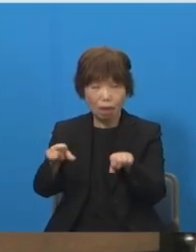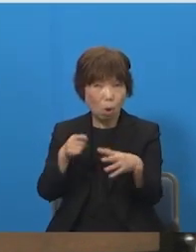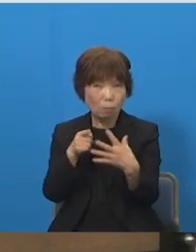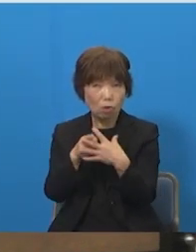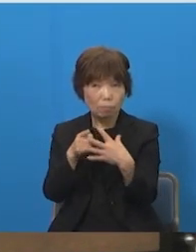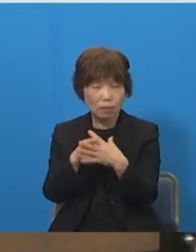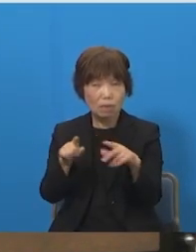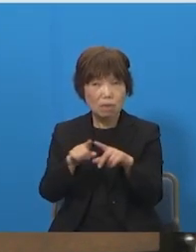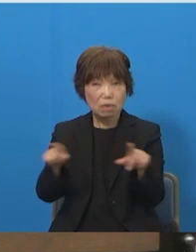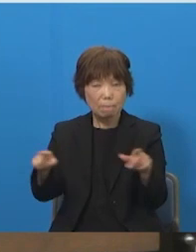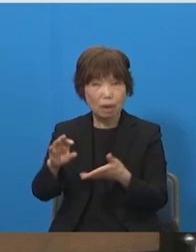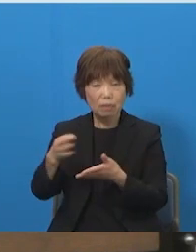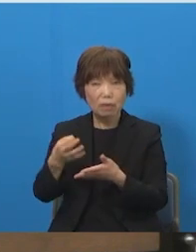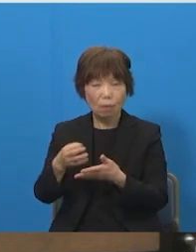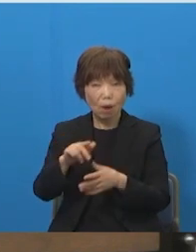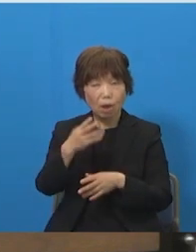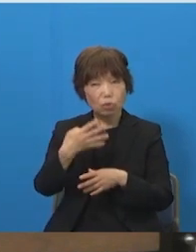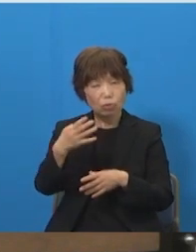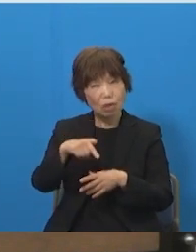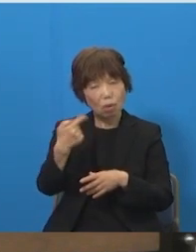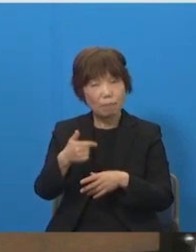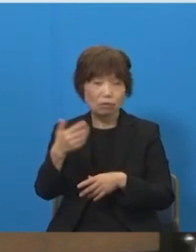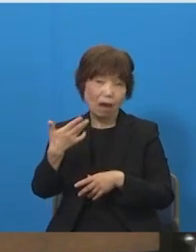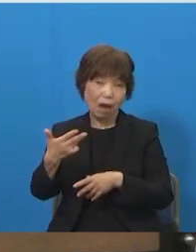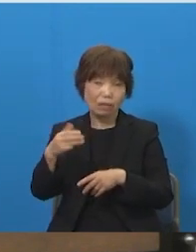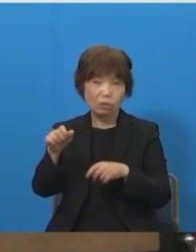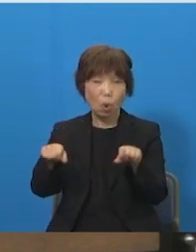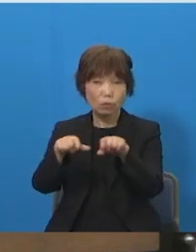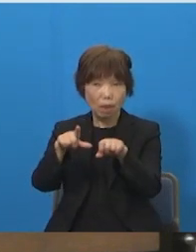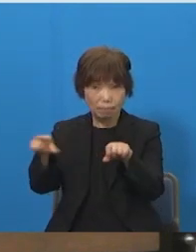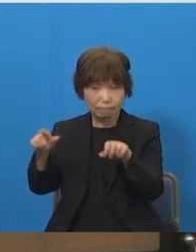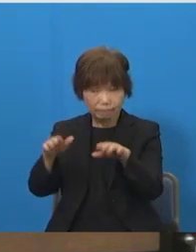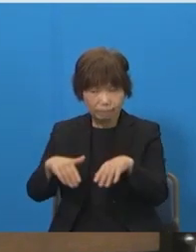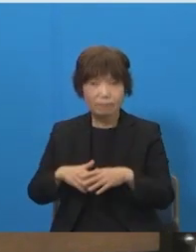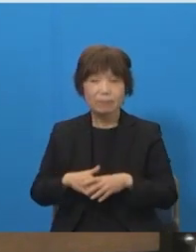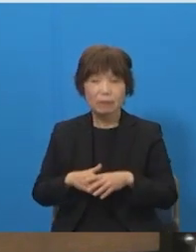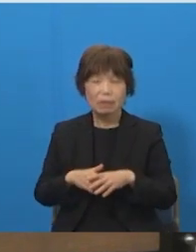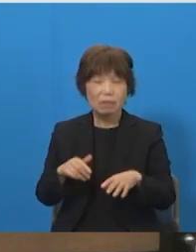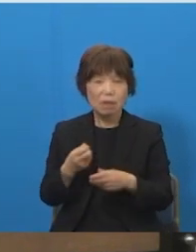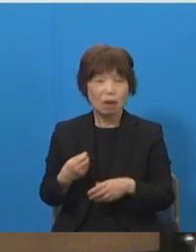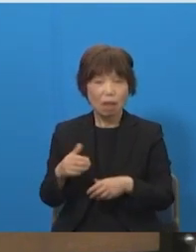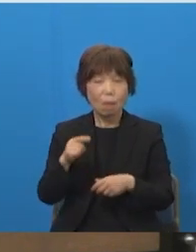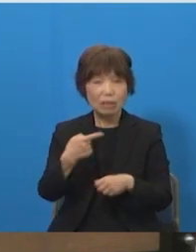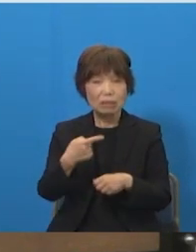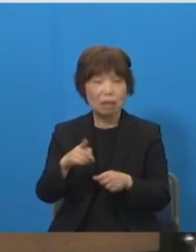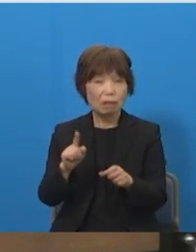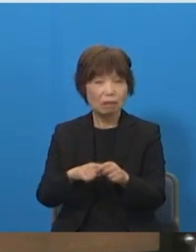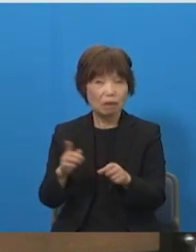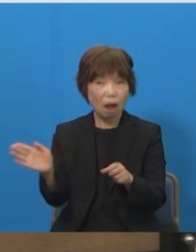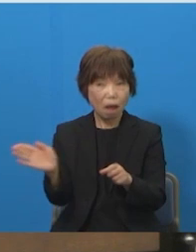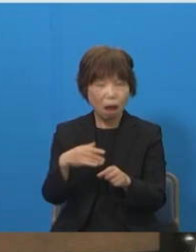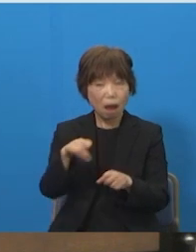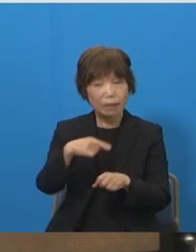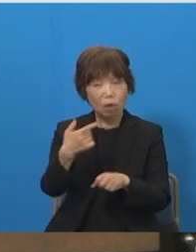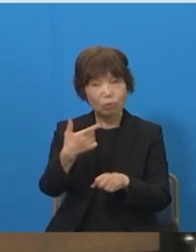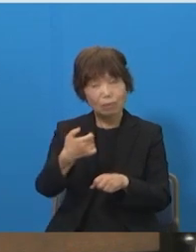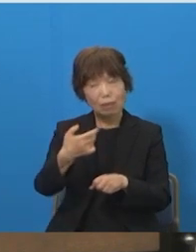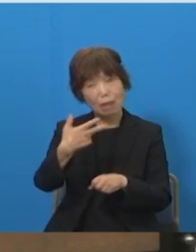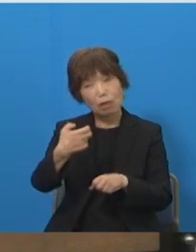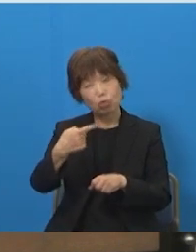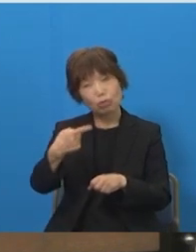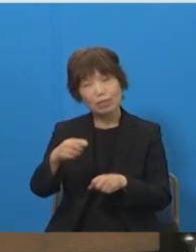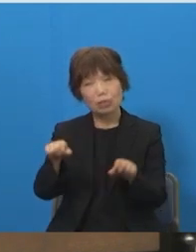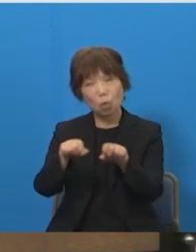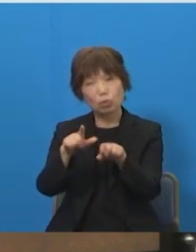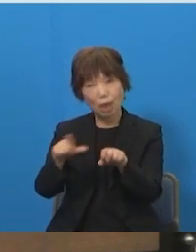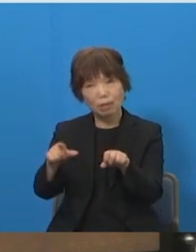入は4608億円であります。令和元年度から177億円増加し、